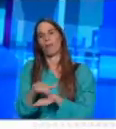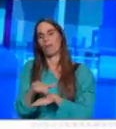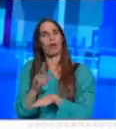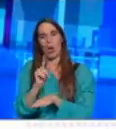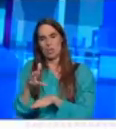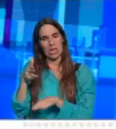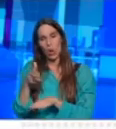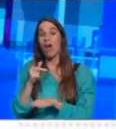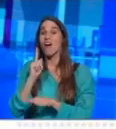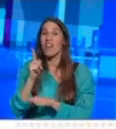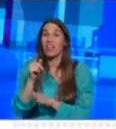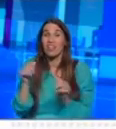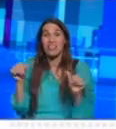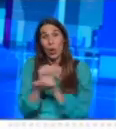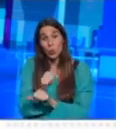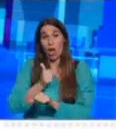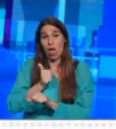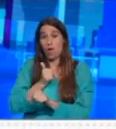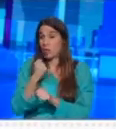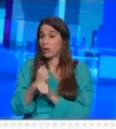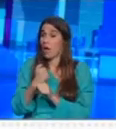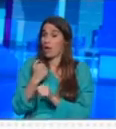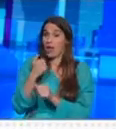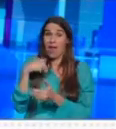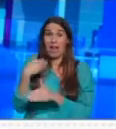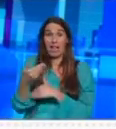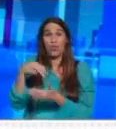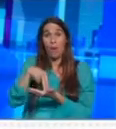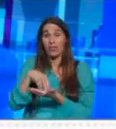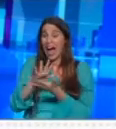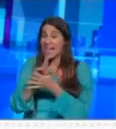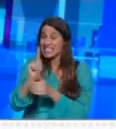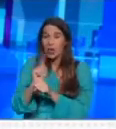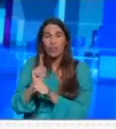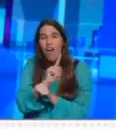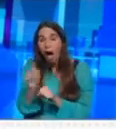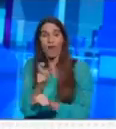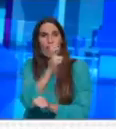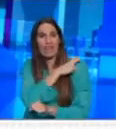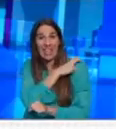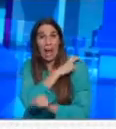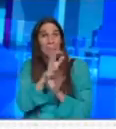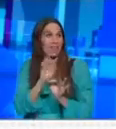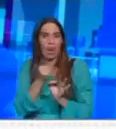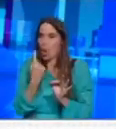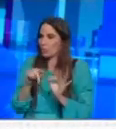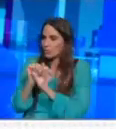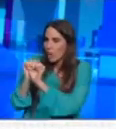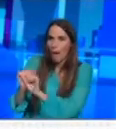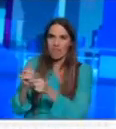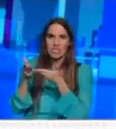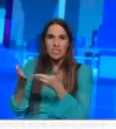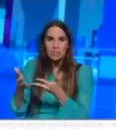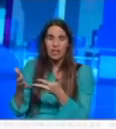יכול להיות שטעות של חייל שנעשתה אחרי שהוא עמד שם בזירה 11 דקות בלי שאף מפקד אמיתי היה שם כן. לצידו